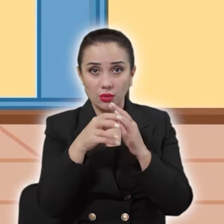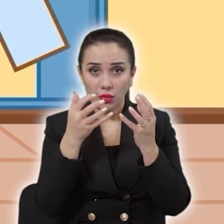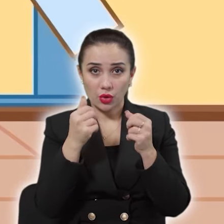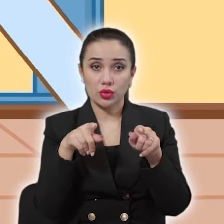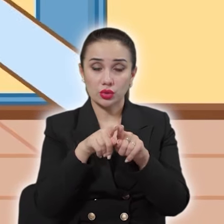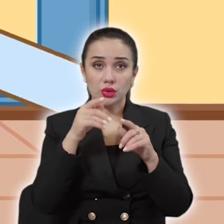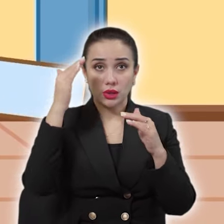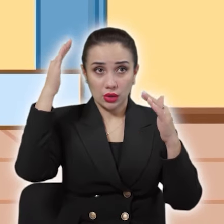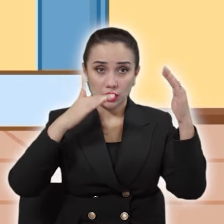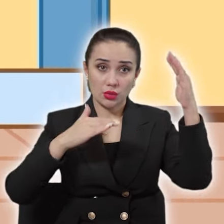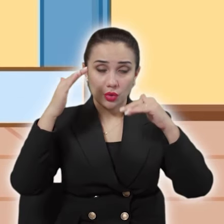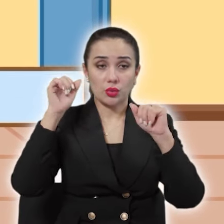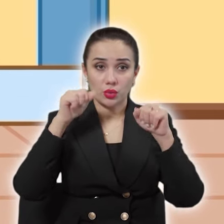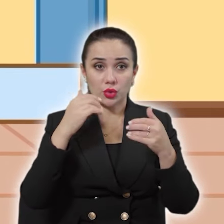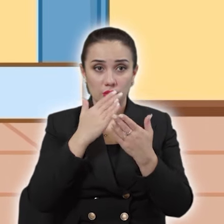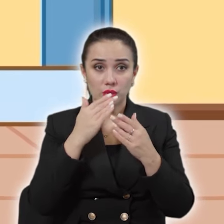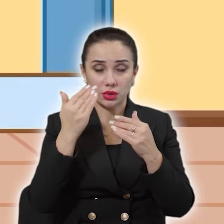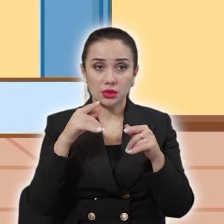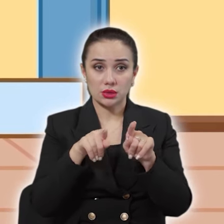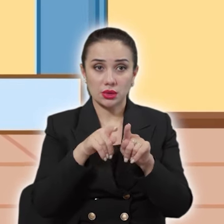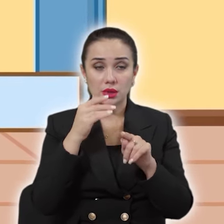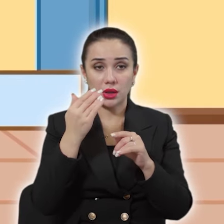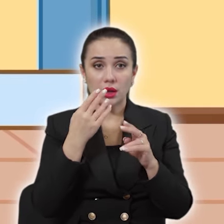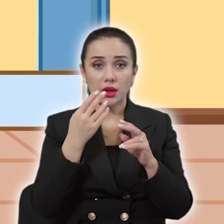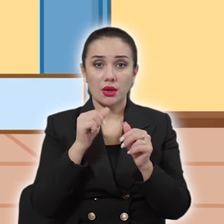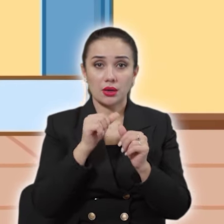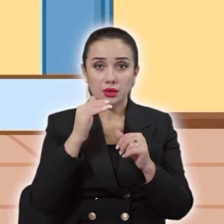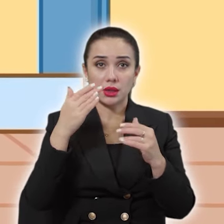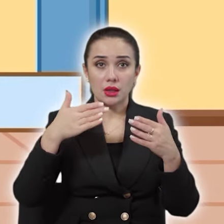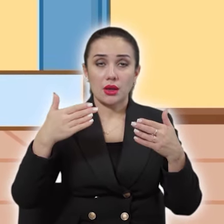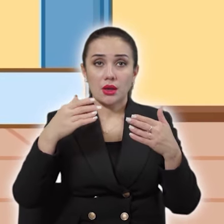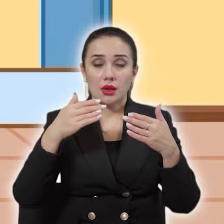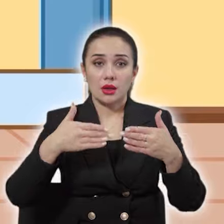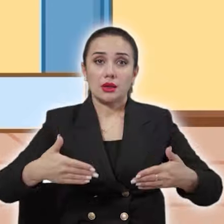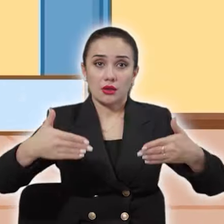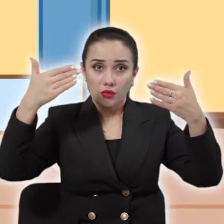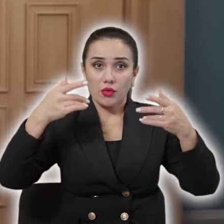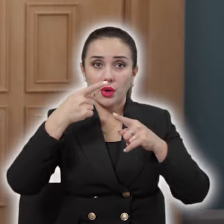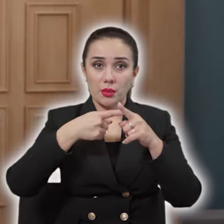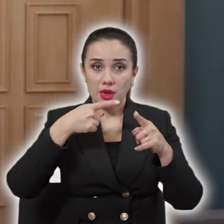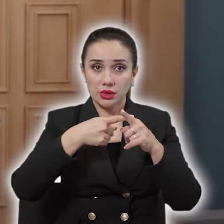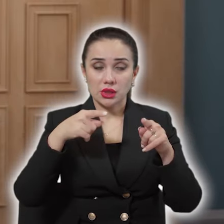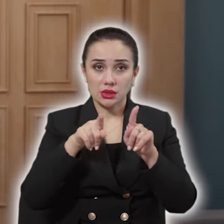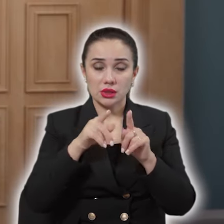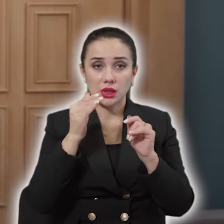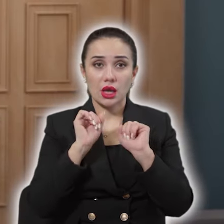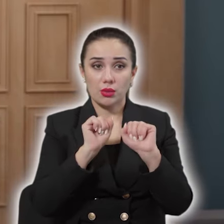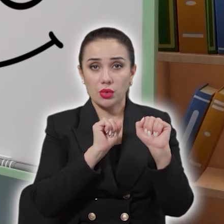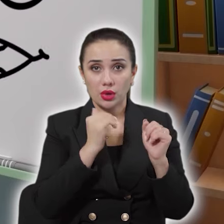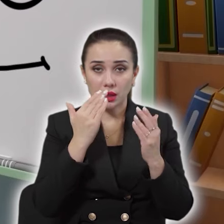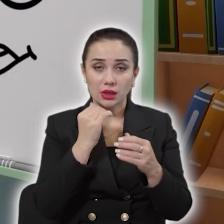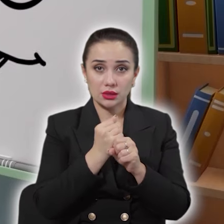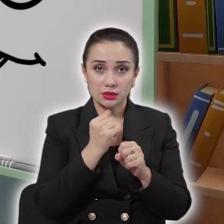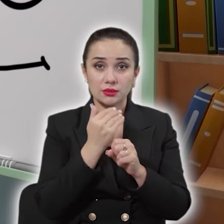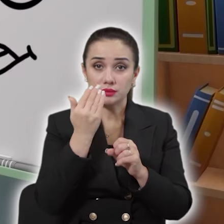ol. Bu bilan tepadan qulashi mumkin bo'lgan narsalardan, ayniqsa devor parchasidan himoyalanasan. Demak, men